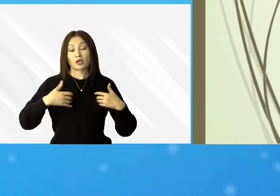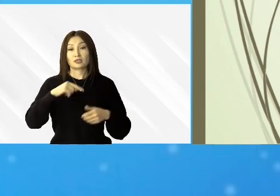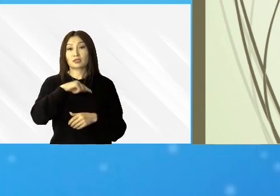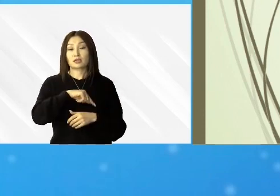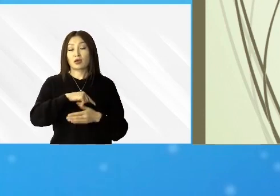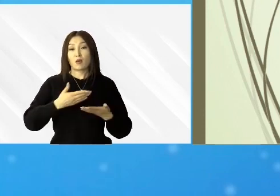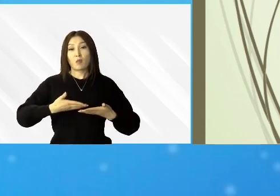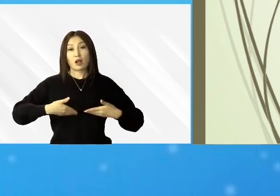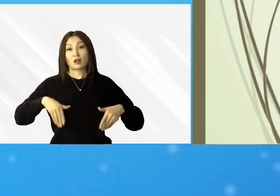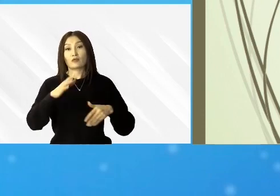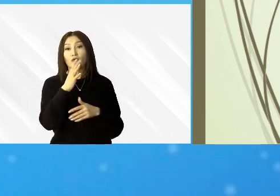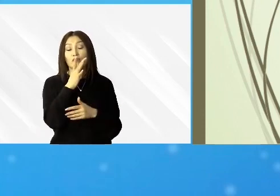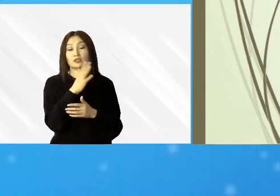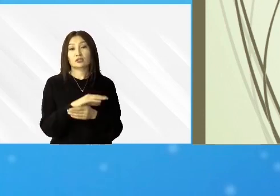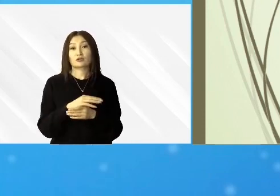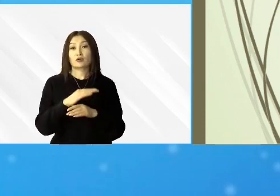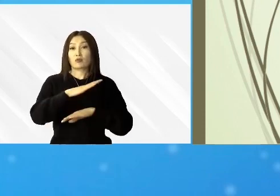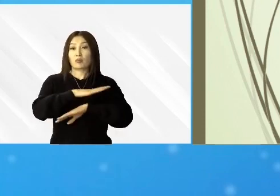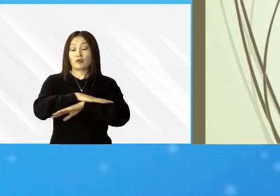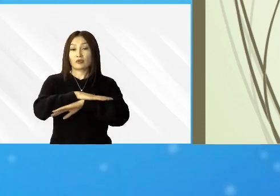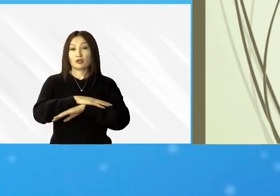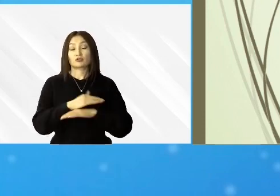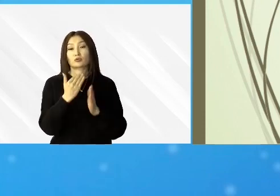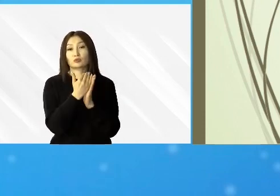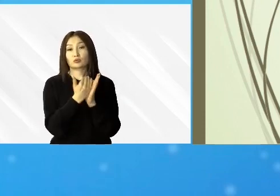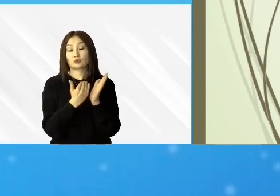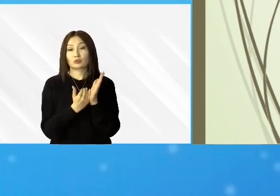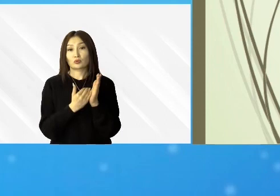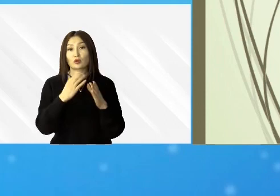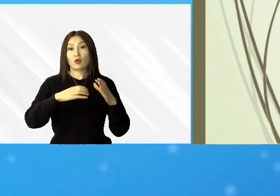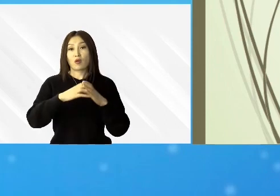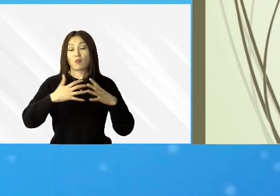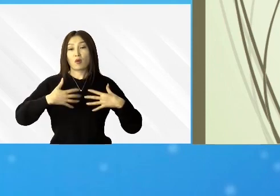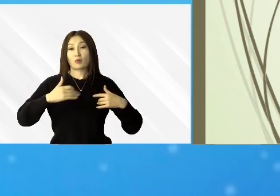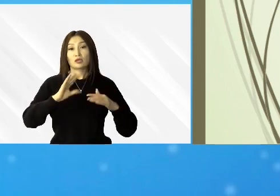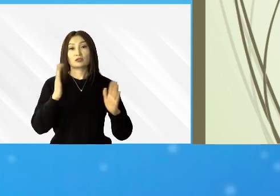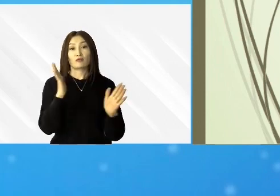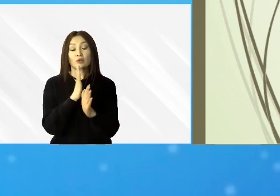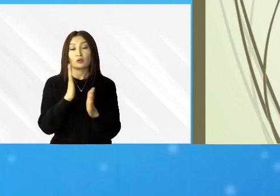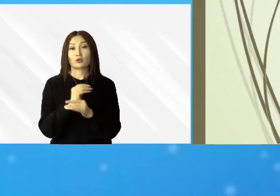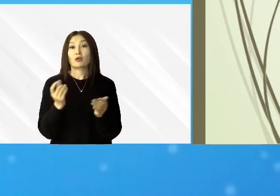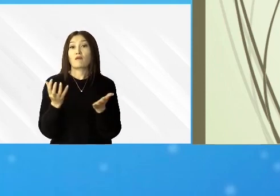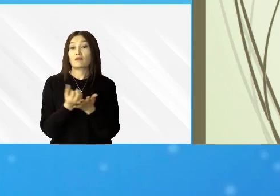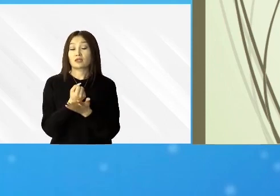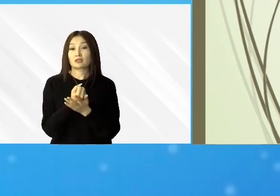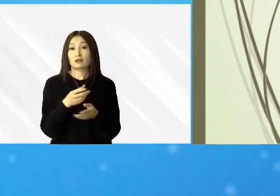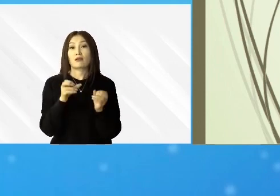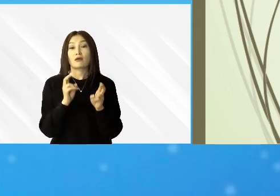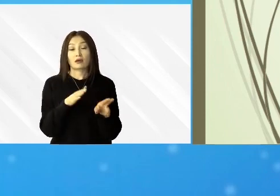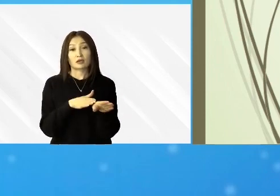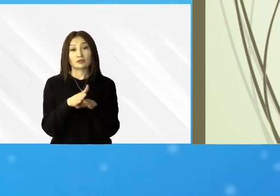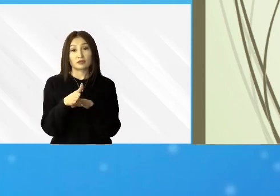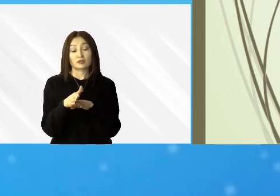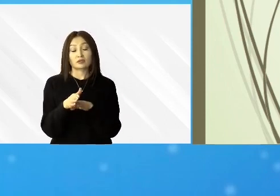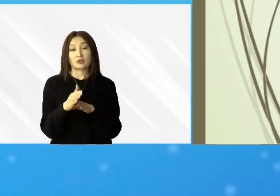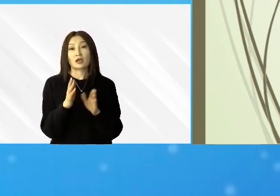охарактеризовали половую, возрастную, поведенческую структуру популяций в природе, выяснили, как